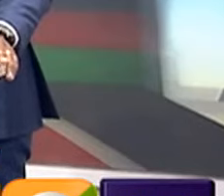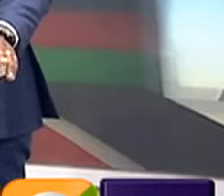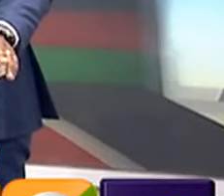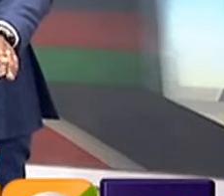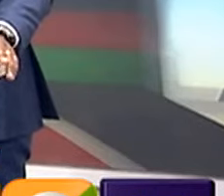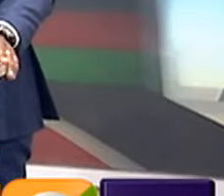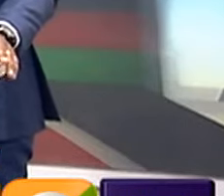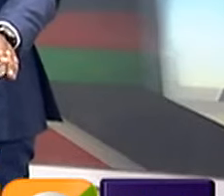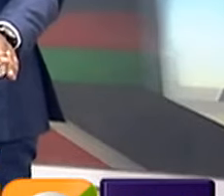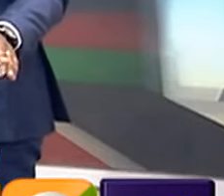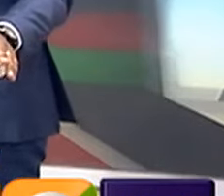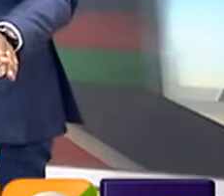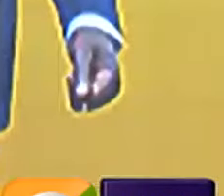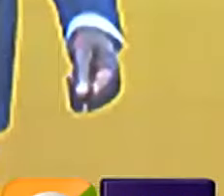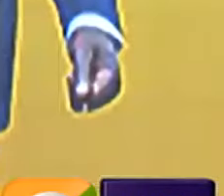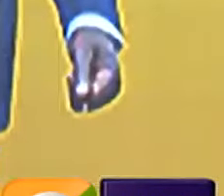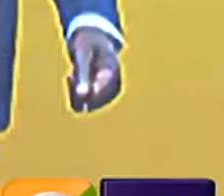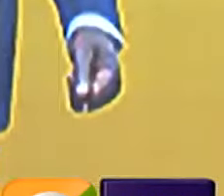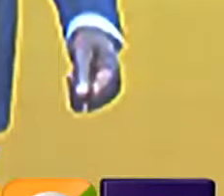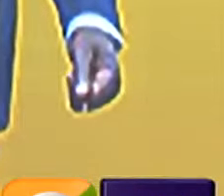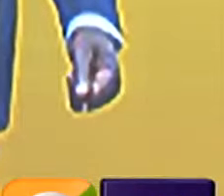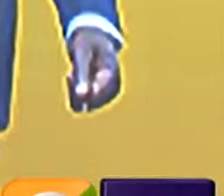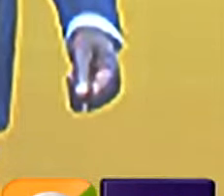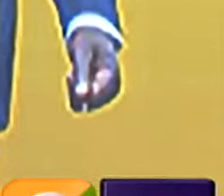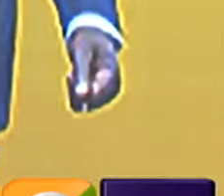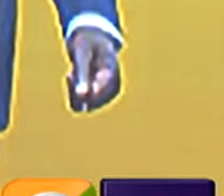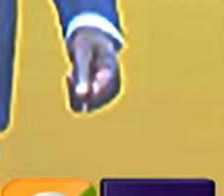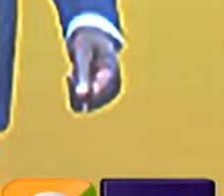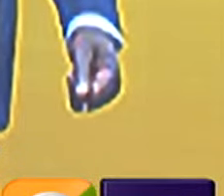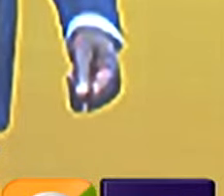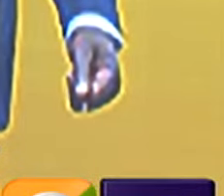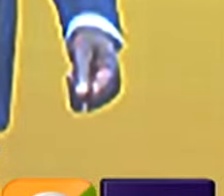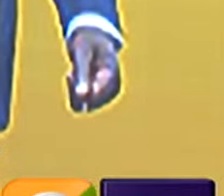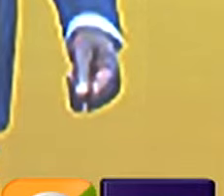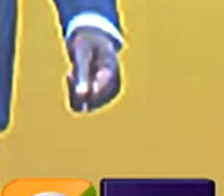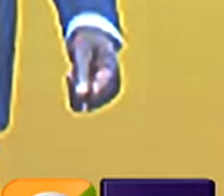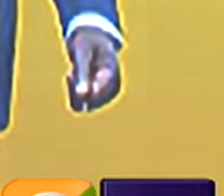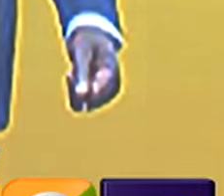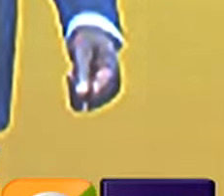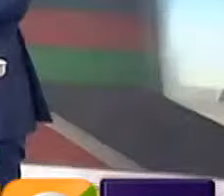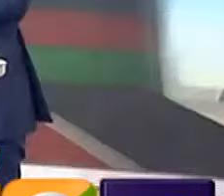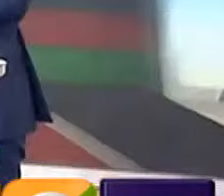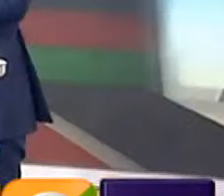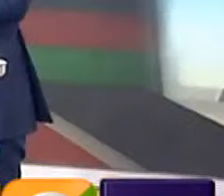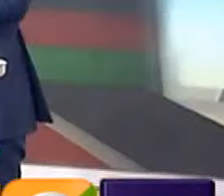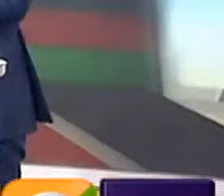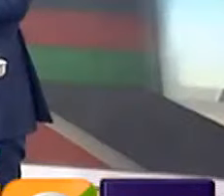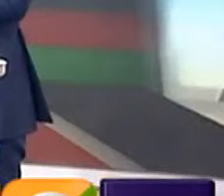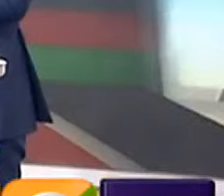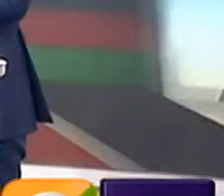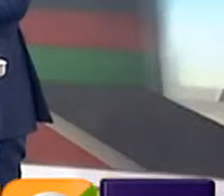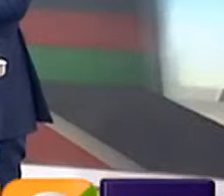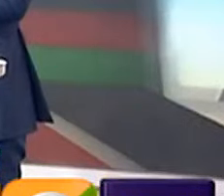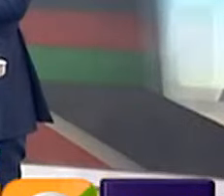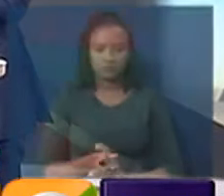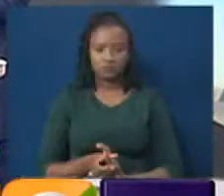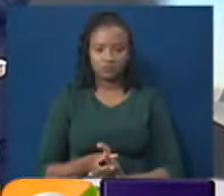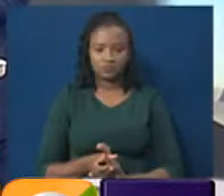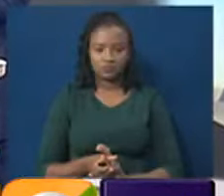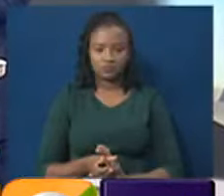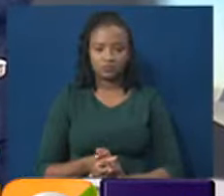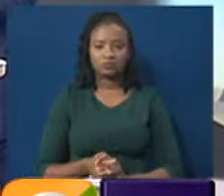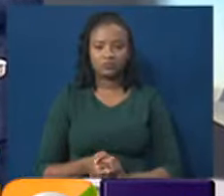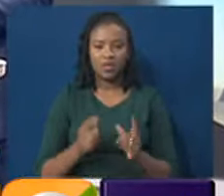Kenya ambayo ni Kenyan currency, akasema mwenyewe na kutangaza kwamba kwa muda fulani bei ya mafuta itakuwa inapungua, lakini sivyo. Na kuna